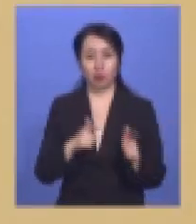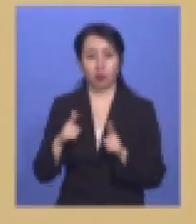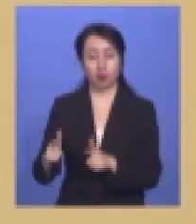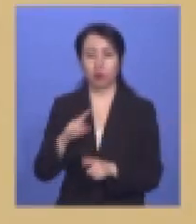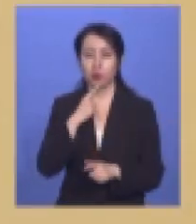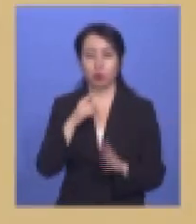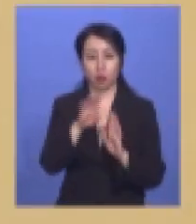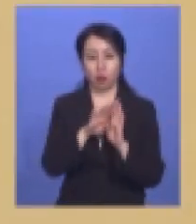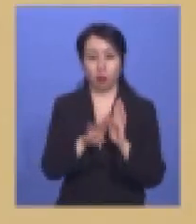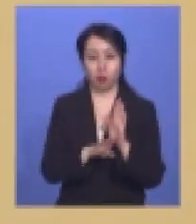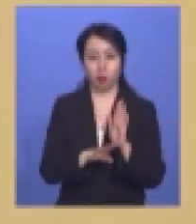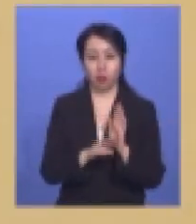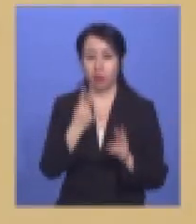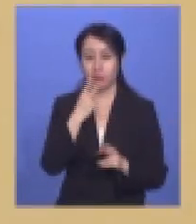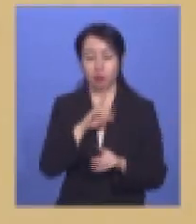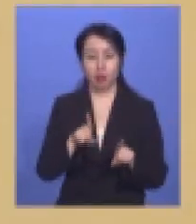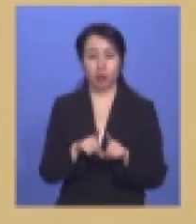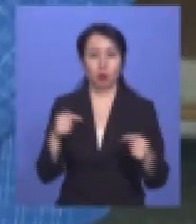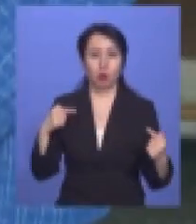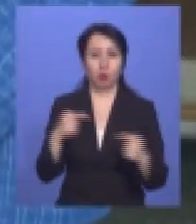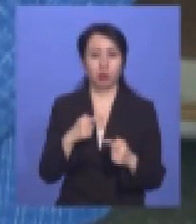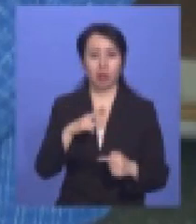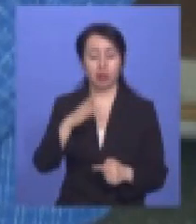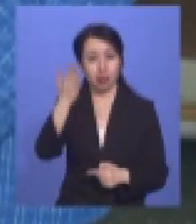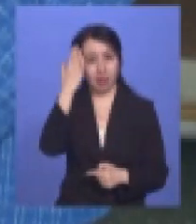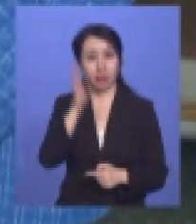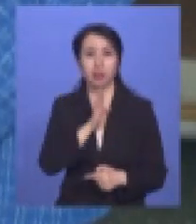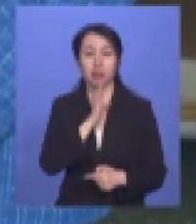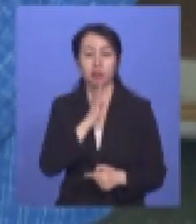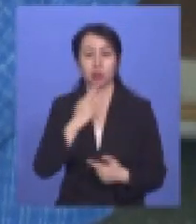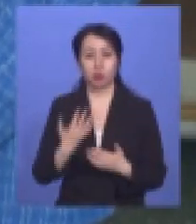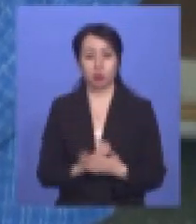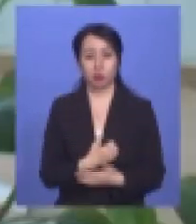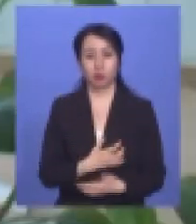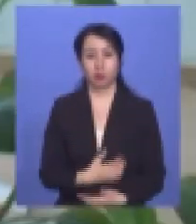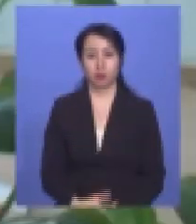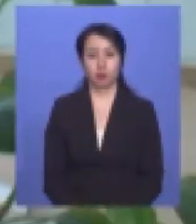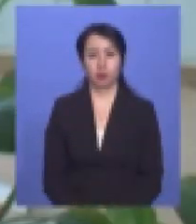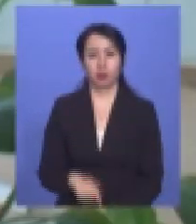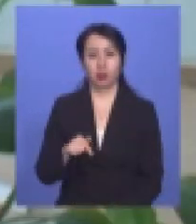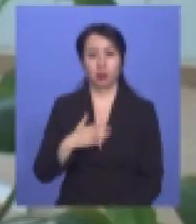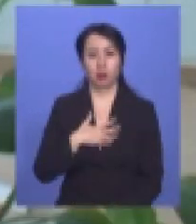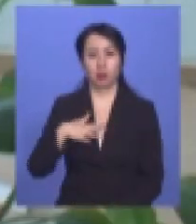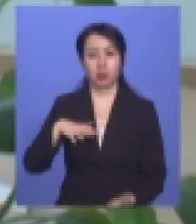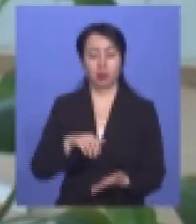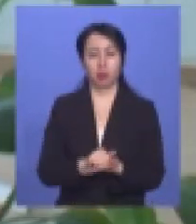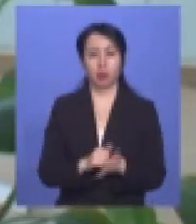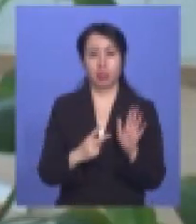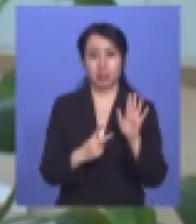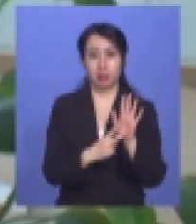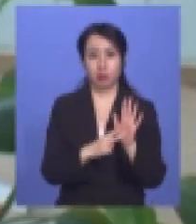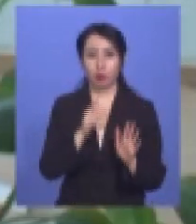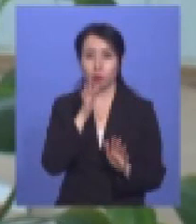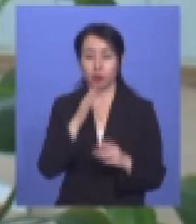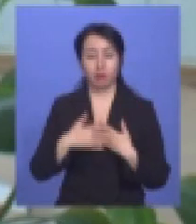сложным репертуаром. Но, несмотря на такую конкуренцию, талант девочки оценили по достоинству. Она у меня занимается 7-й год, она